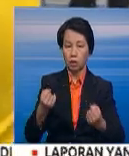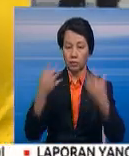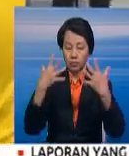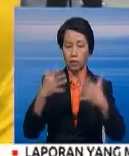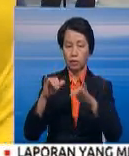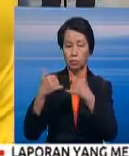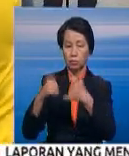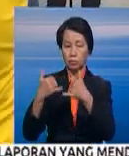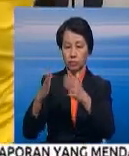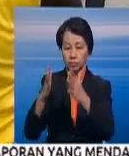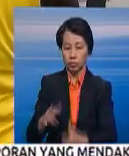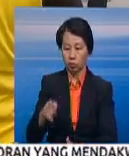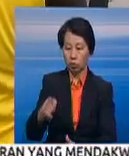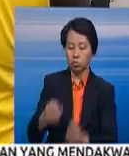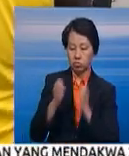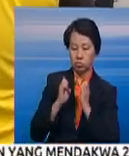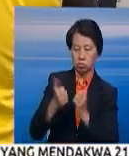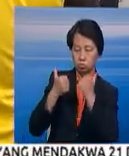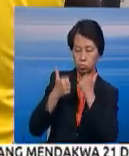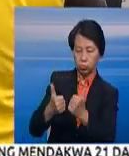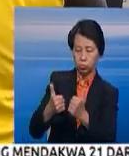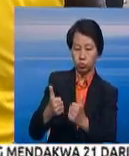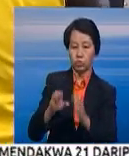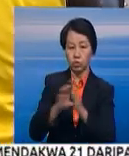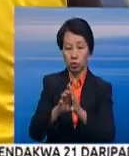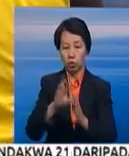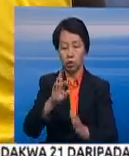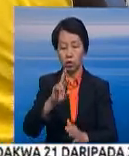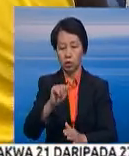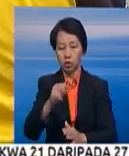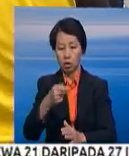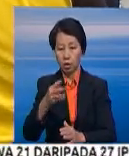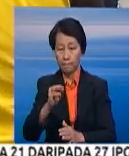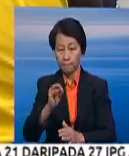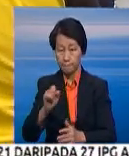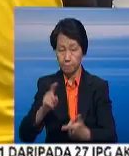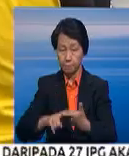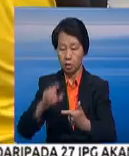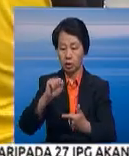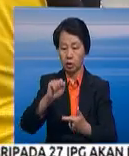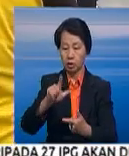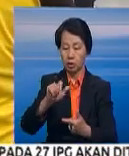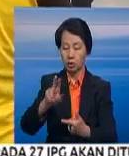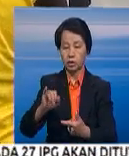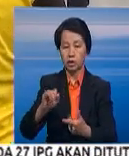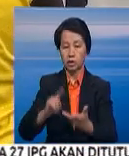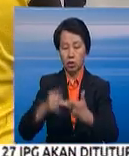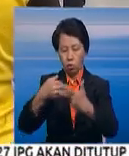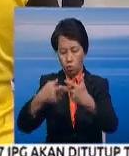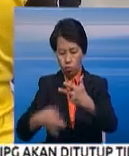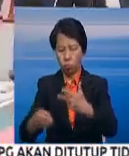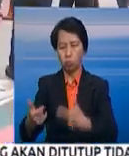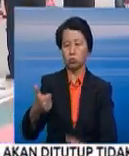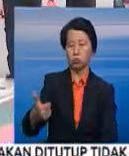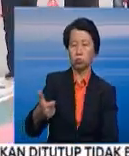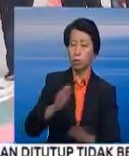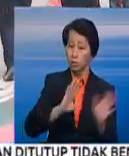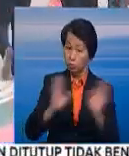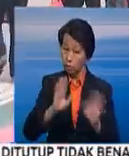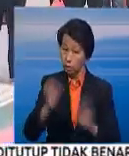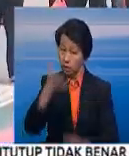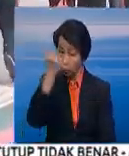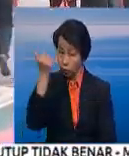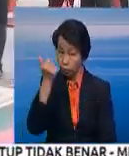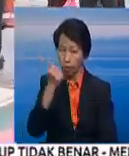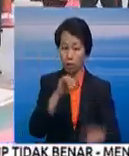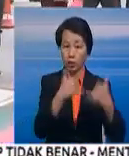pemain-pemain yang berkaliber, antaranya Abdul Rahman Omar, Ali Saleh dan ramai lagi. Tapi jangan kita lupa